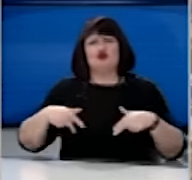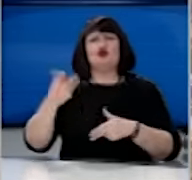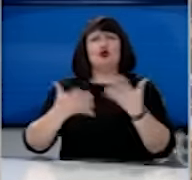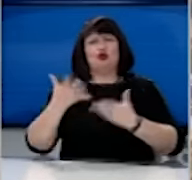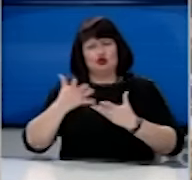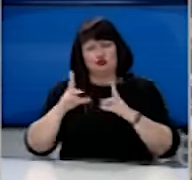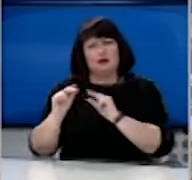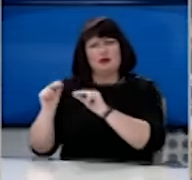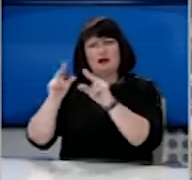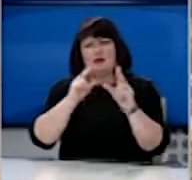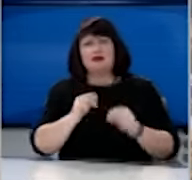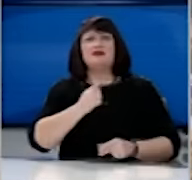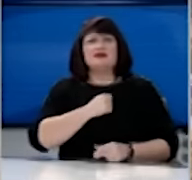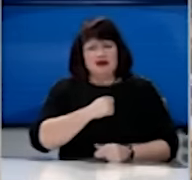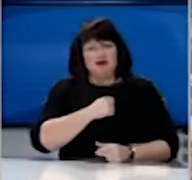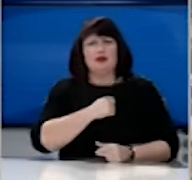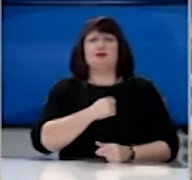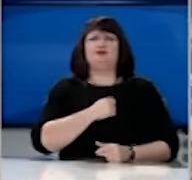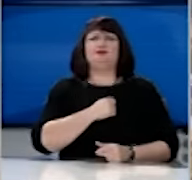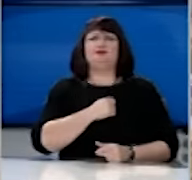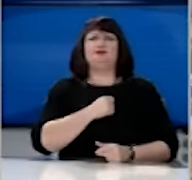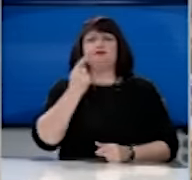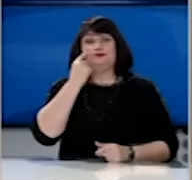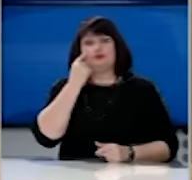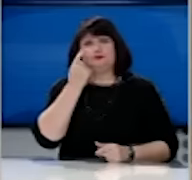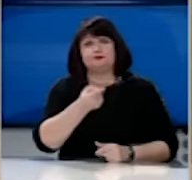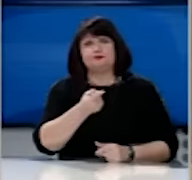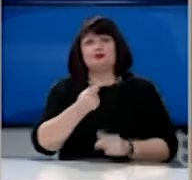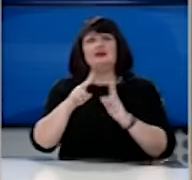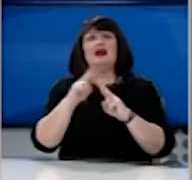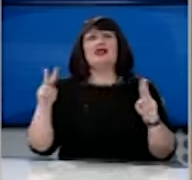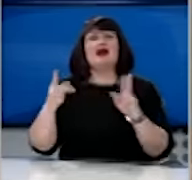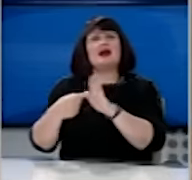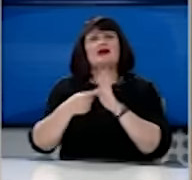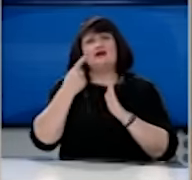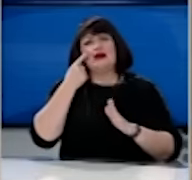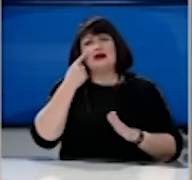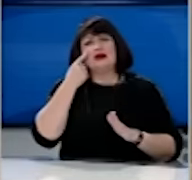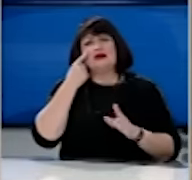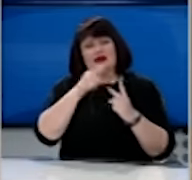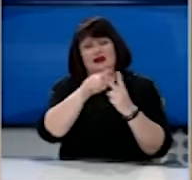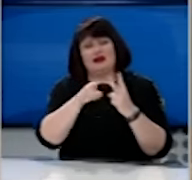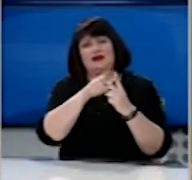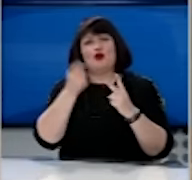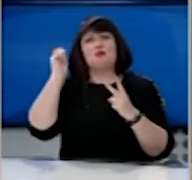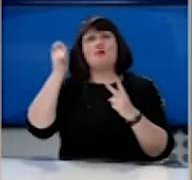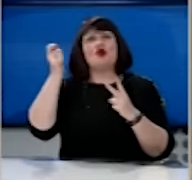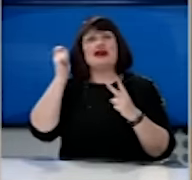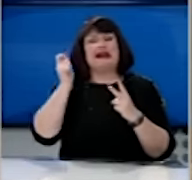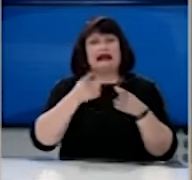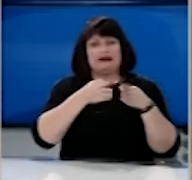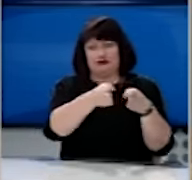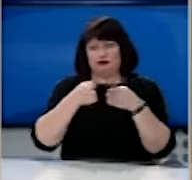προϋπολογισμού, θεωρούμε ότι αναδεικνύονται πολύ καθαρά οι δύο πολιτικές γραμμές που